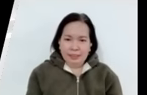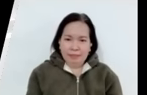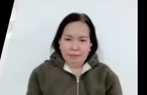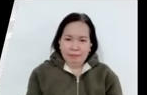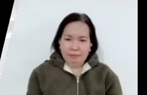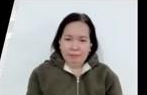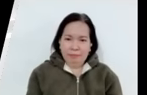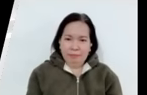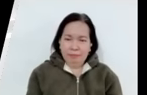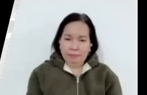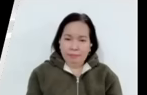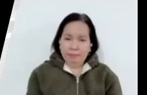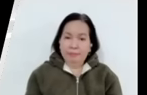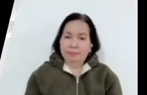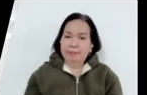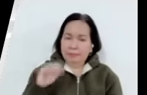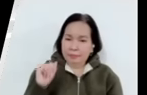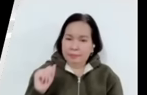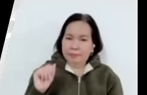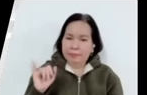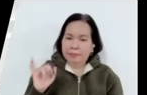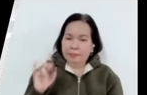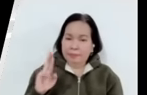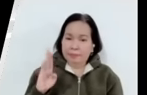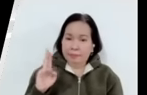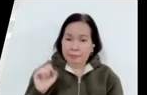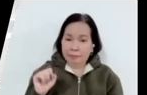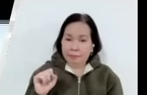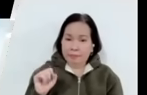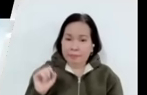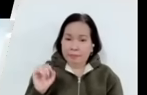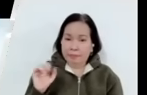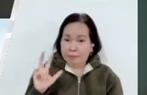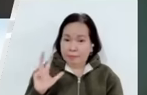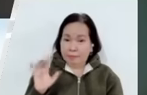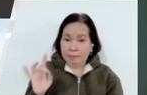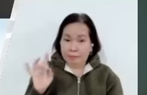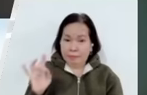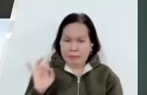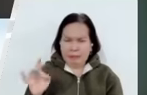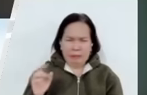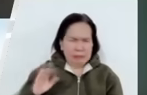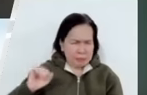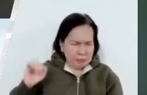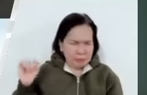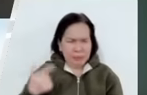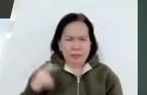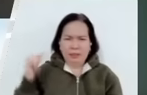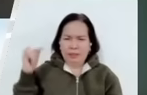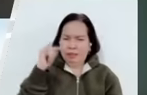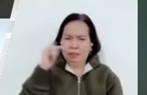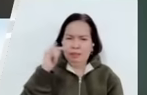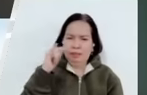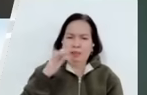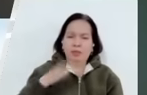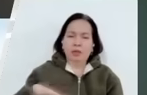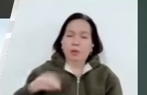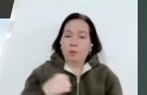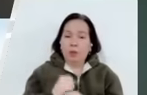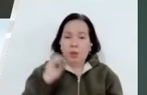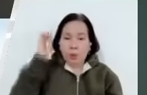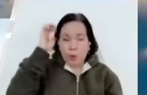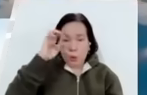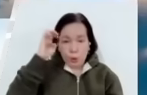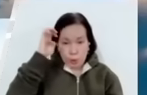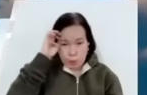Ang Airbus A380 ang pinakamalaking pampasaherong eroplano sa buong mundo. Ito'y dinevelop ng European Multinational Aerospace